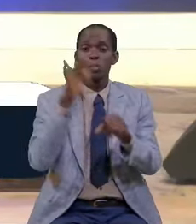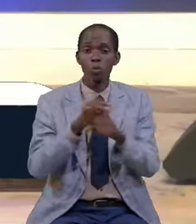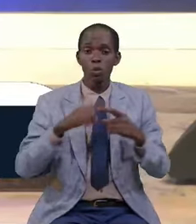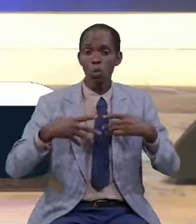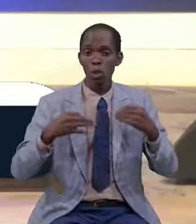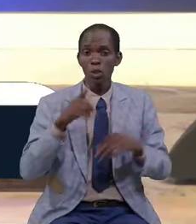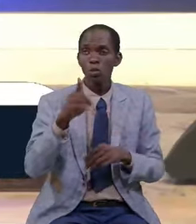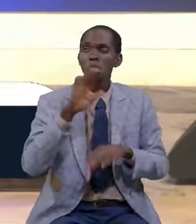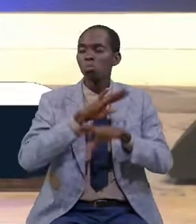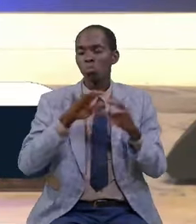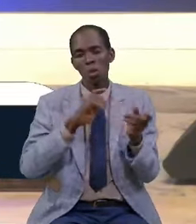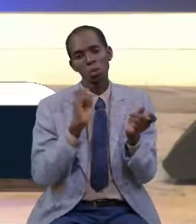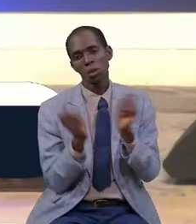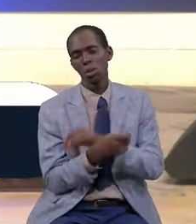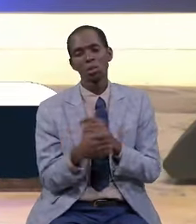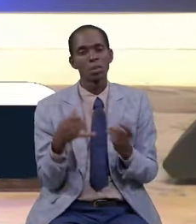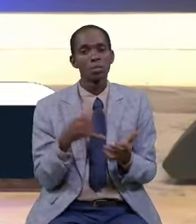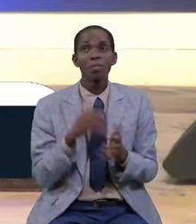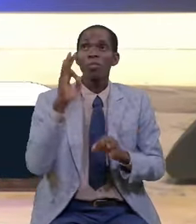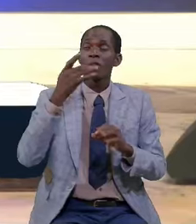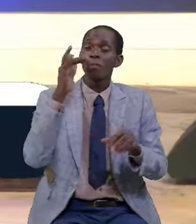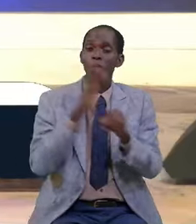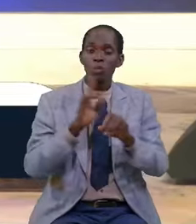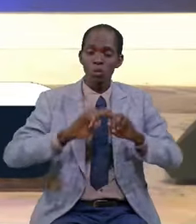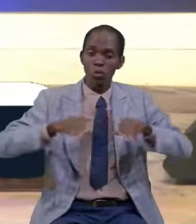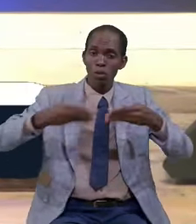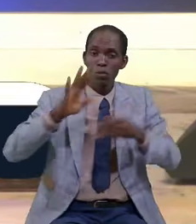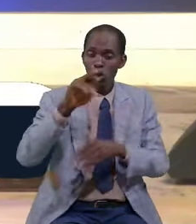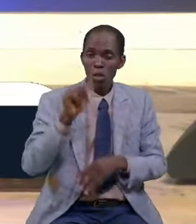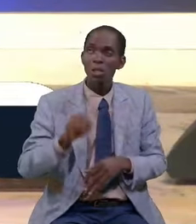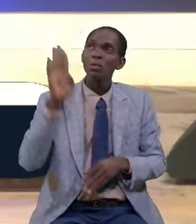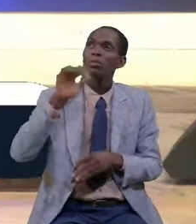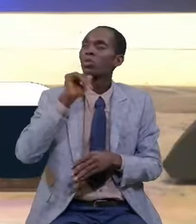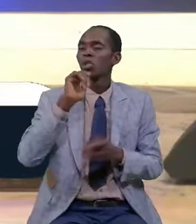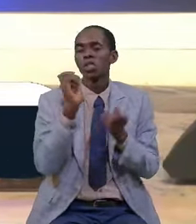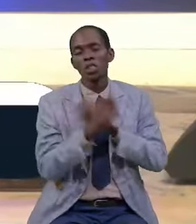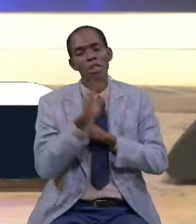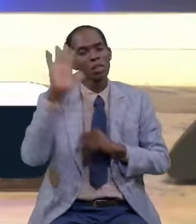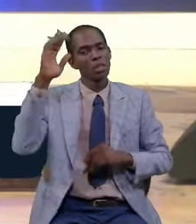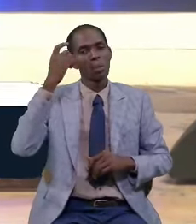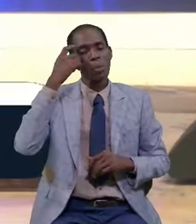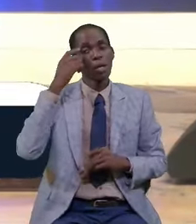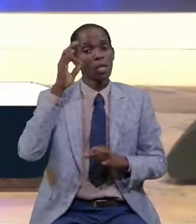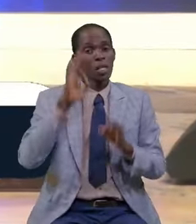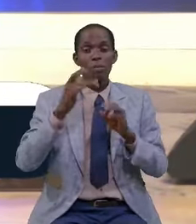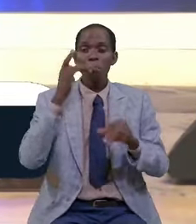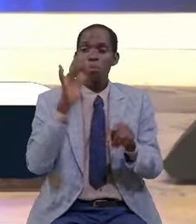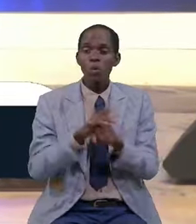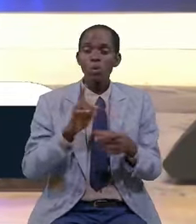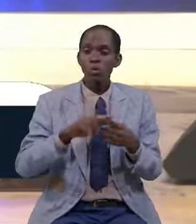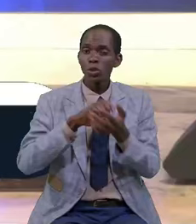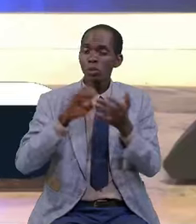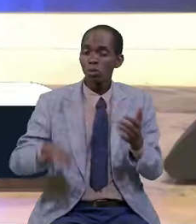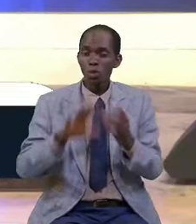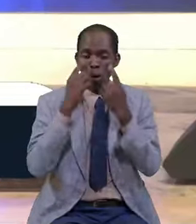Si Dieu t'a dit qu'il va pouvoir à tous tes besoins, il ne va pas changer d'avis. S'il a dit qu'il va essuyer tes larmes, il ne va pas